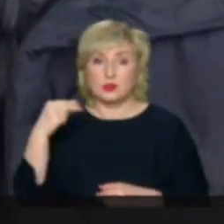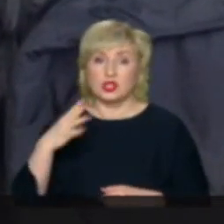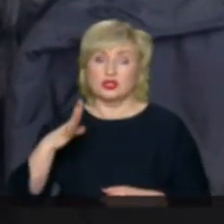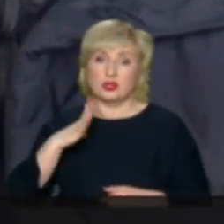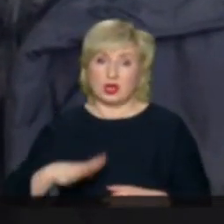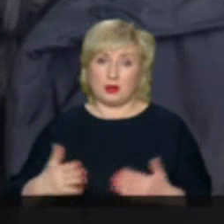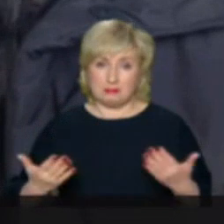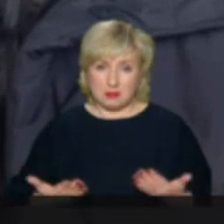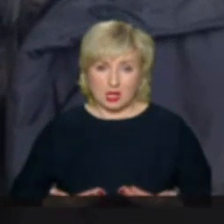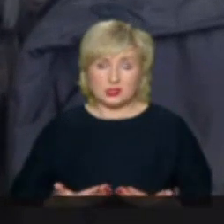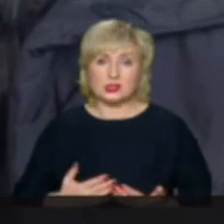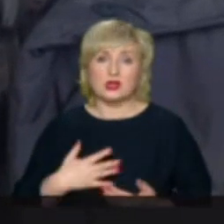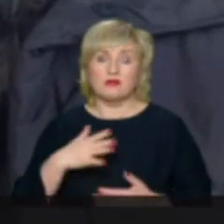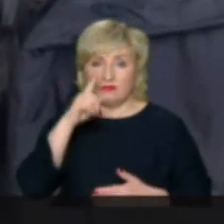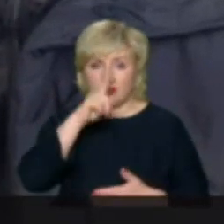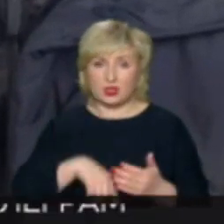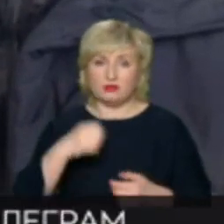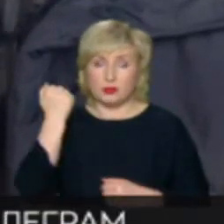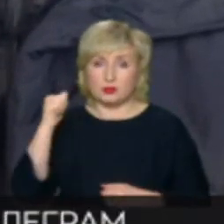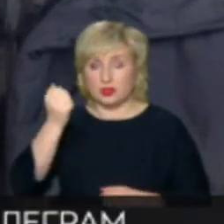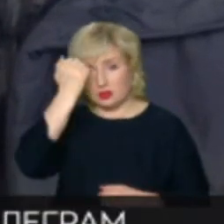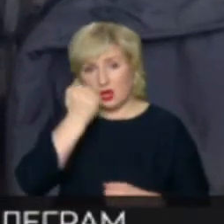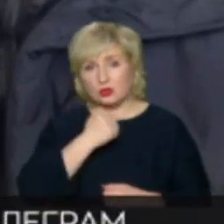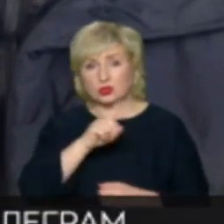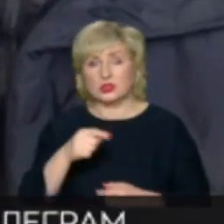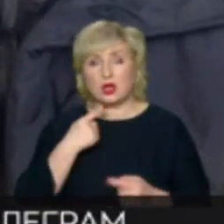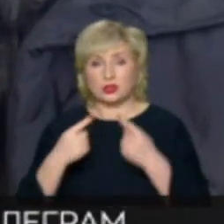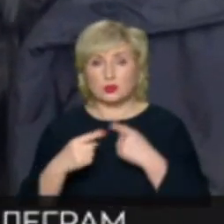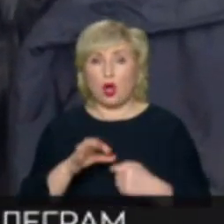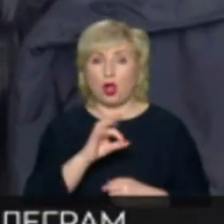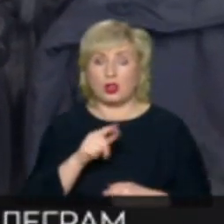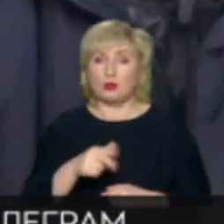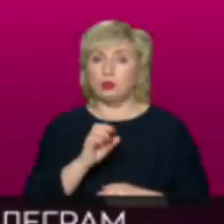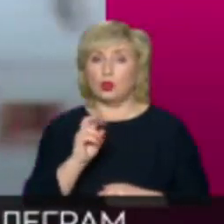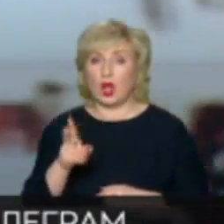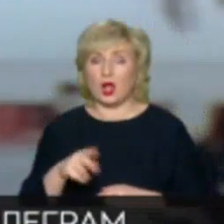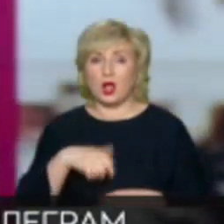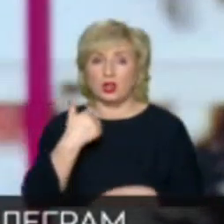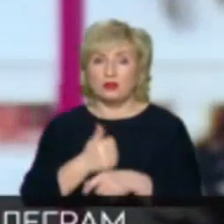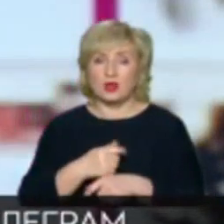віримо в перемогу. Дякую вам за розмову. Олег Буряк, голова Запорізької районної військової адміністрації, з нами на зв'язку був.